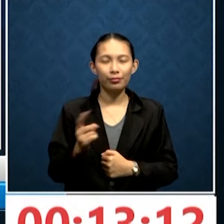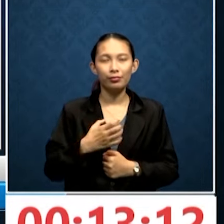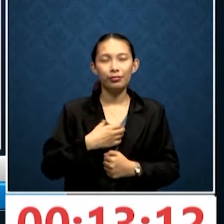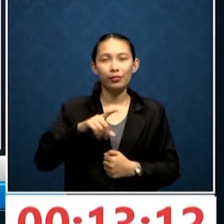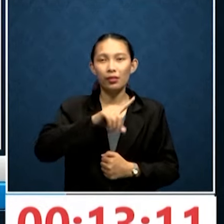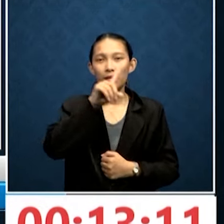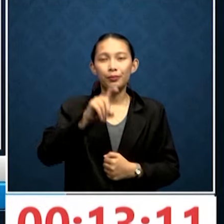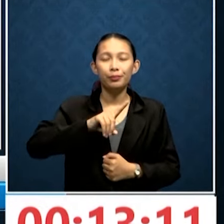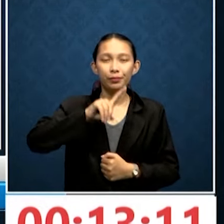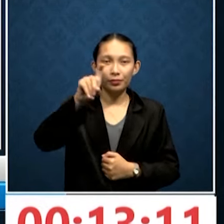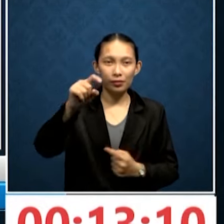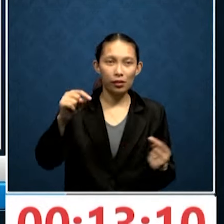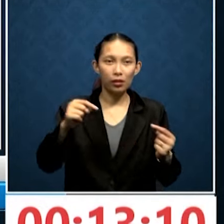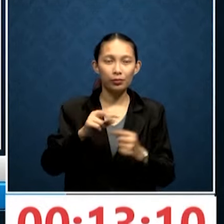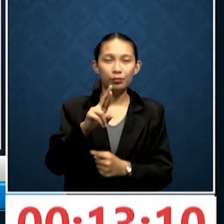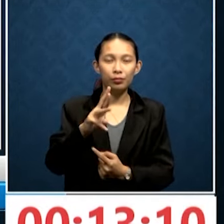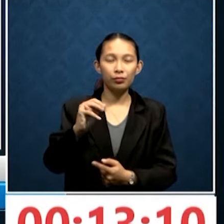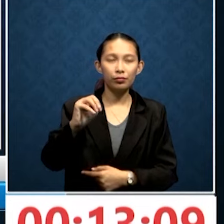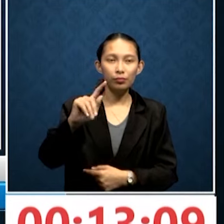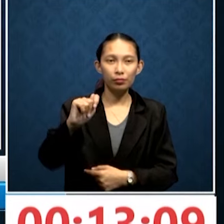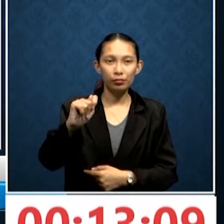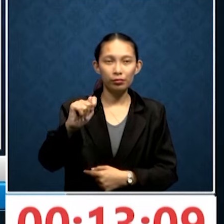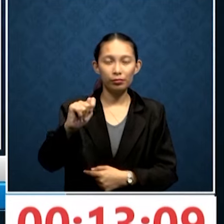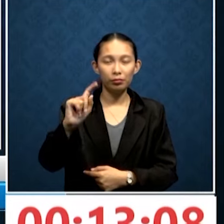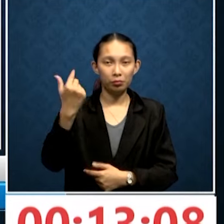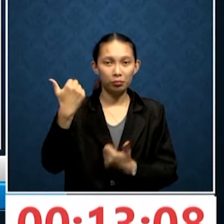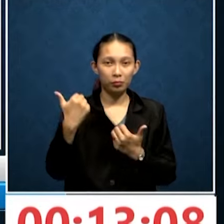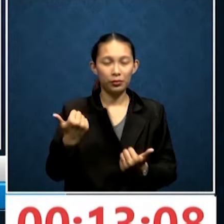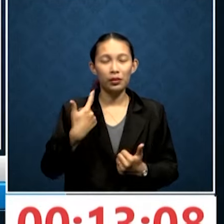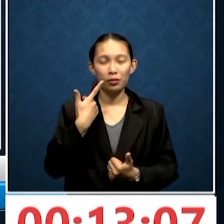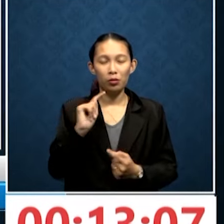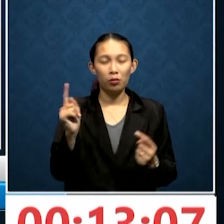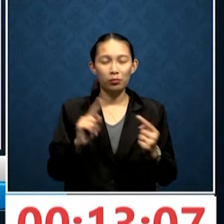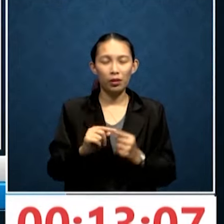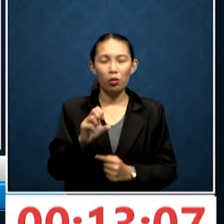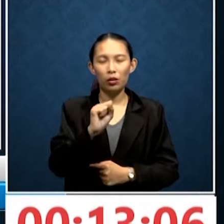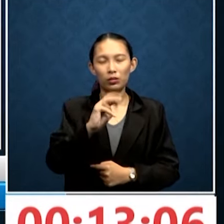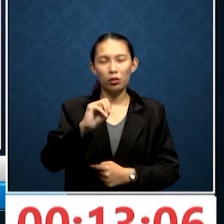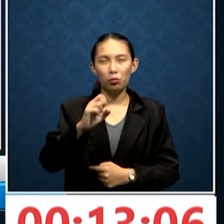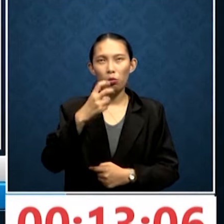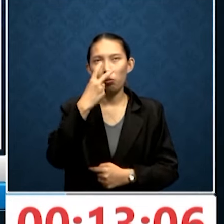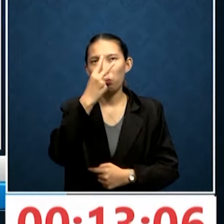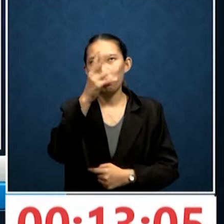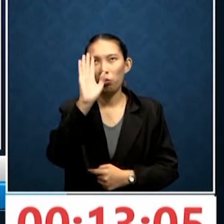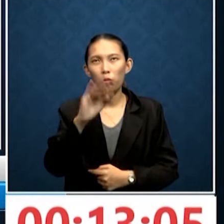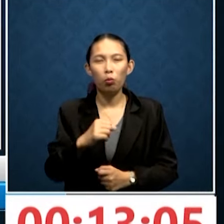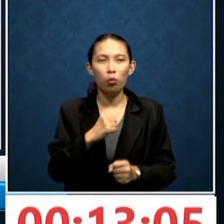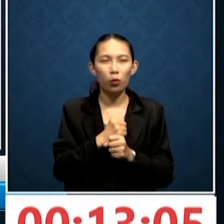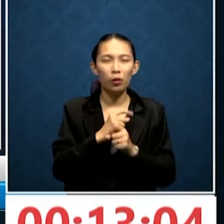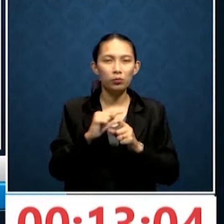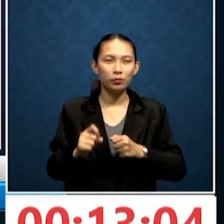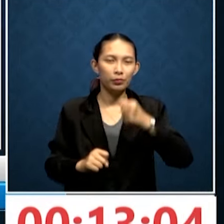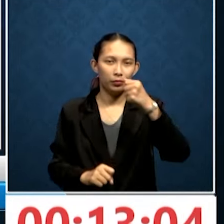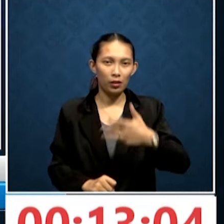ามให้ท่านรัฐมนตรีป้ายแดงตอบให้ SME ไทยได้เห็นแสงสว่างที่ปลายอุโมงค์5ข้อดังต่อ